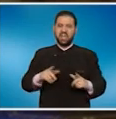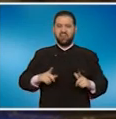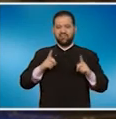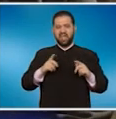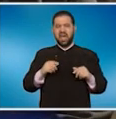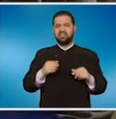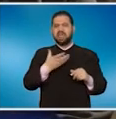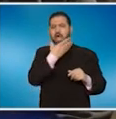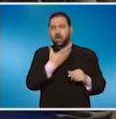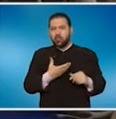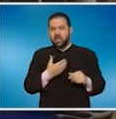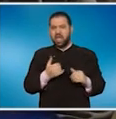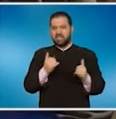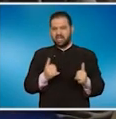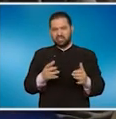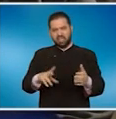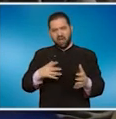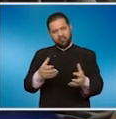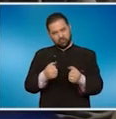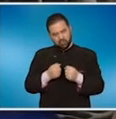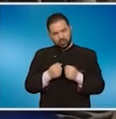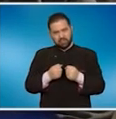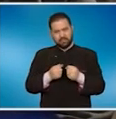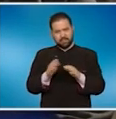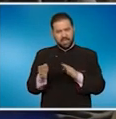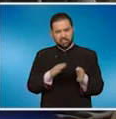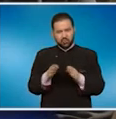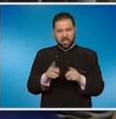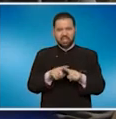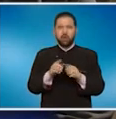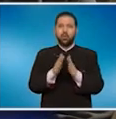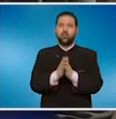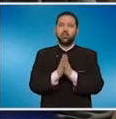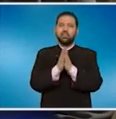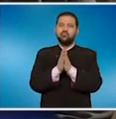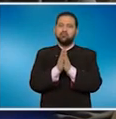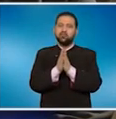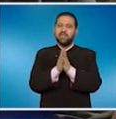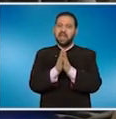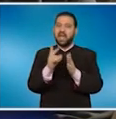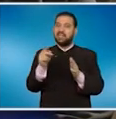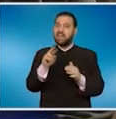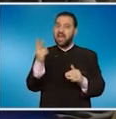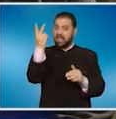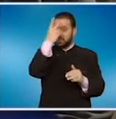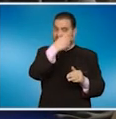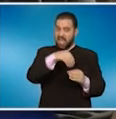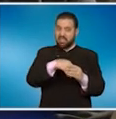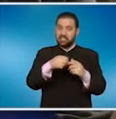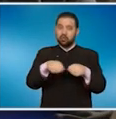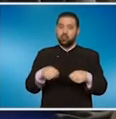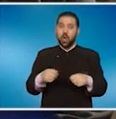În viața monahală a fost asociată această expresie și cu rugăciunea, care și ea, și este înțeleasă, vedeți, în toată literatura